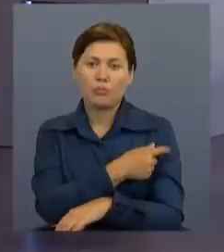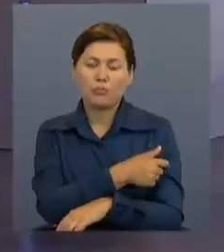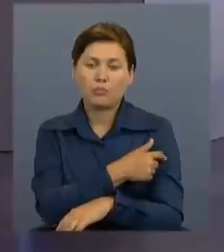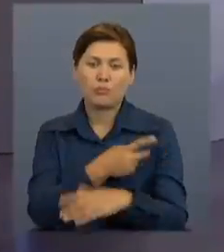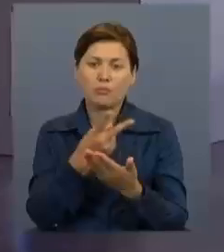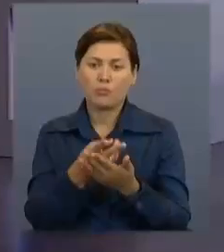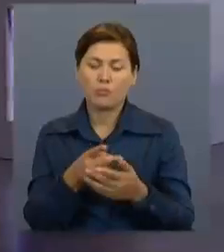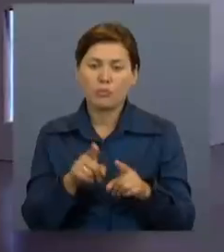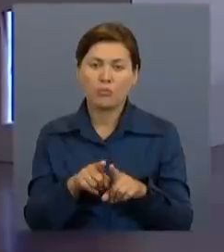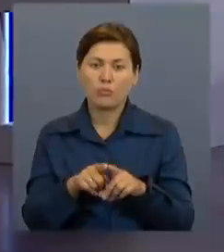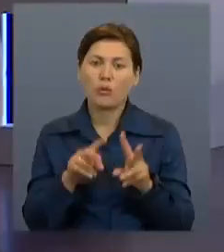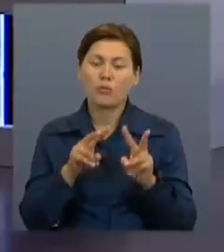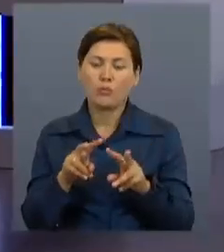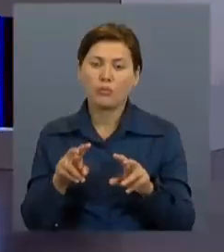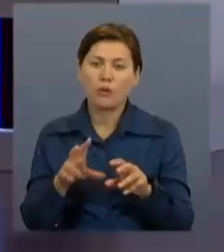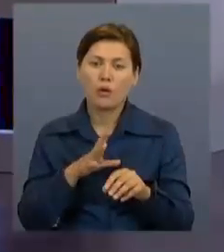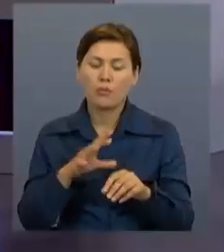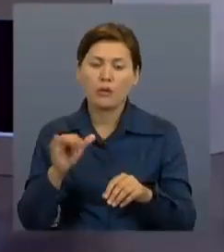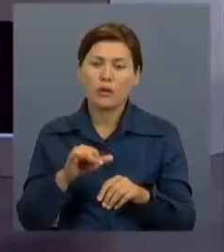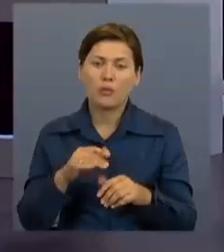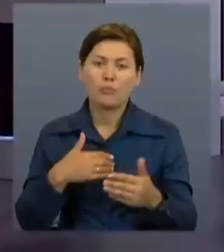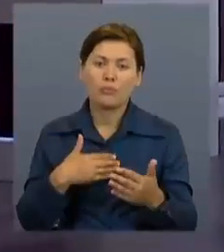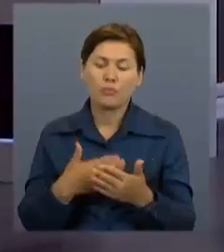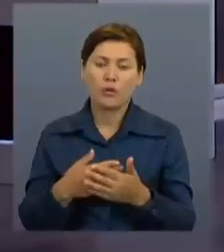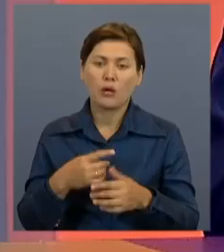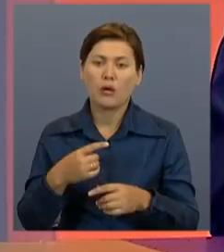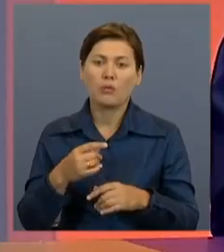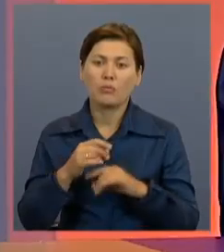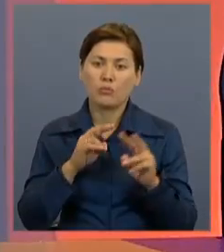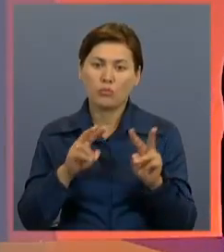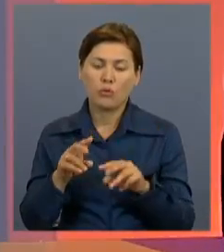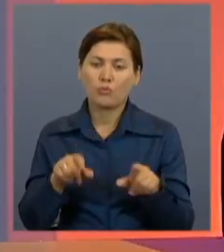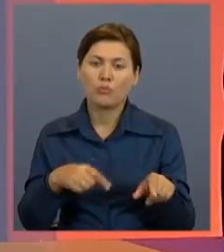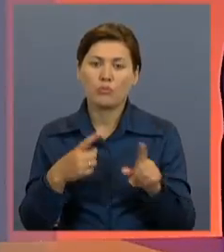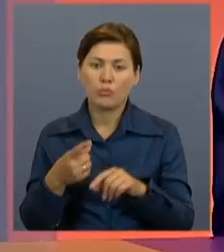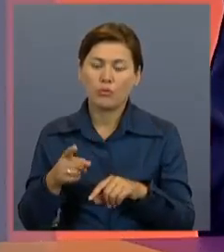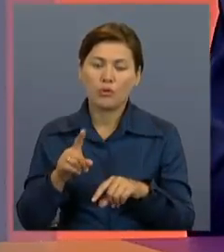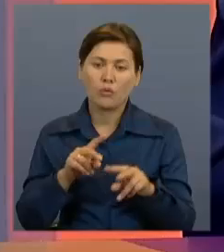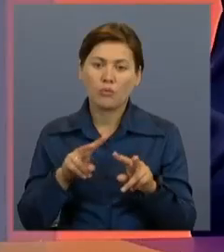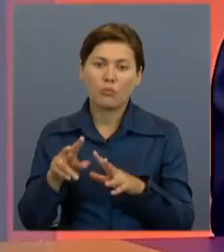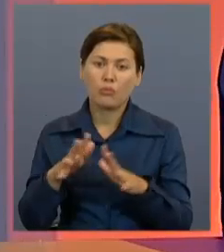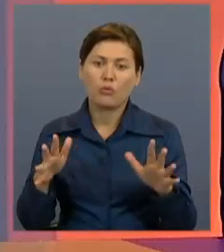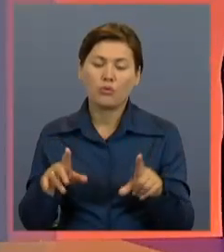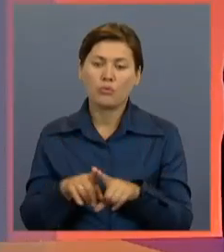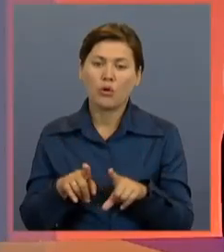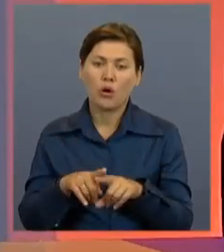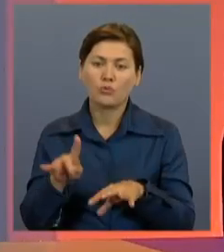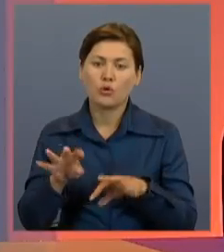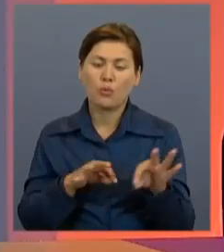ұстау арқылы ауруларды бақылаудан оларды белсенді динамикалық бақылауға көшіру арқылы бұнда бұл жол